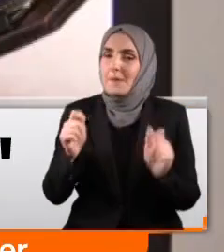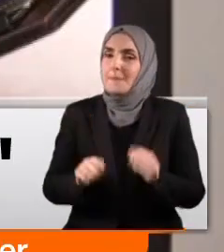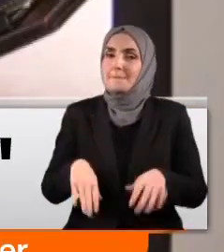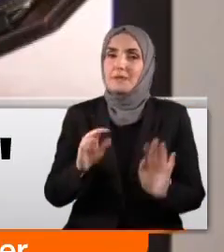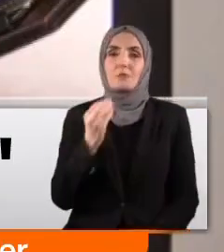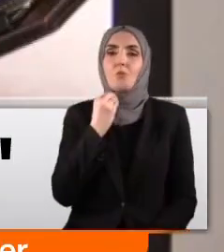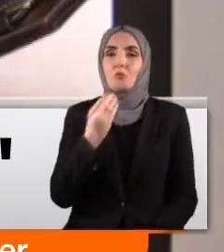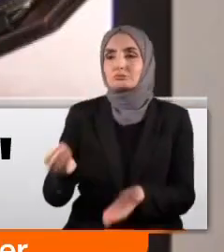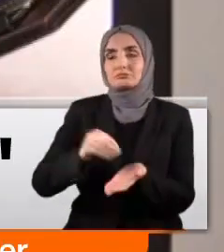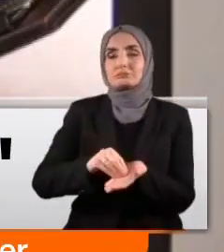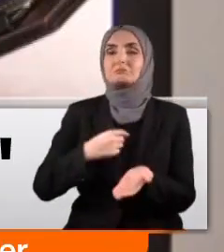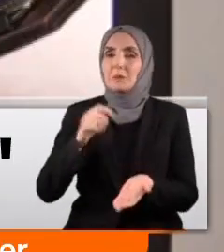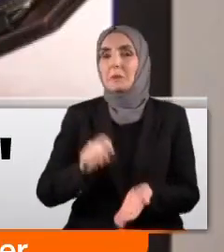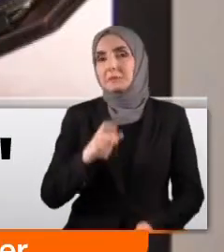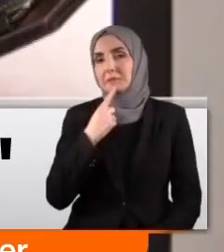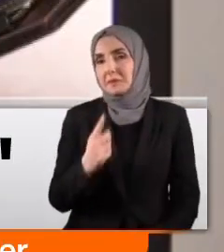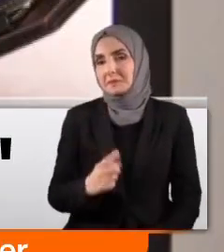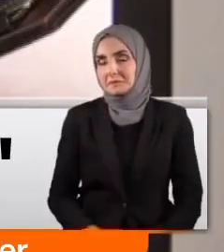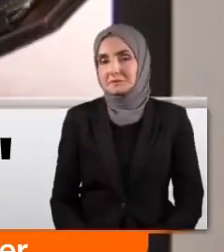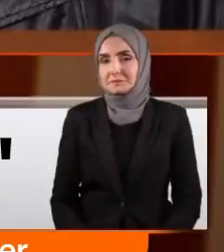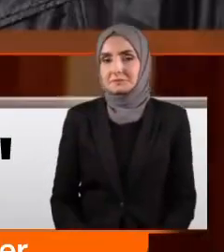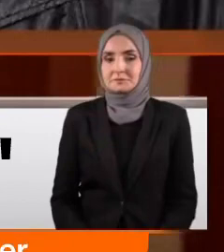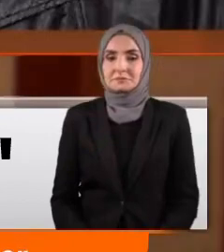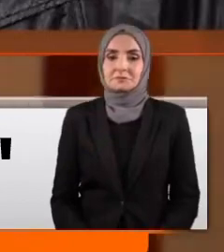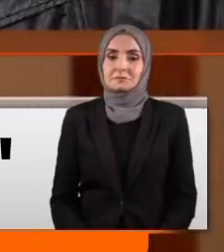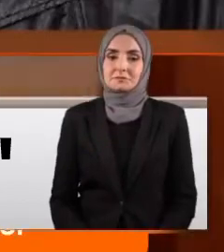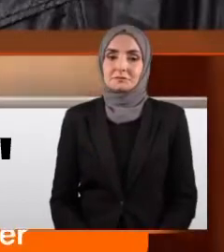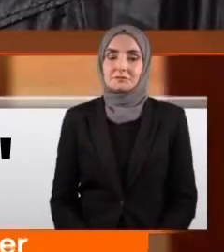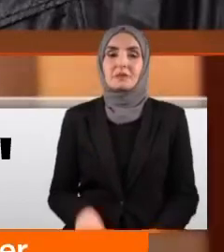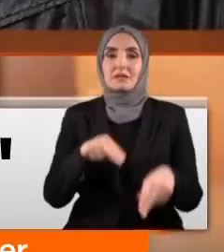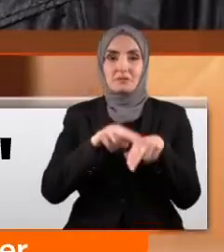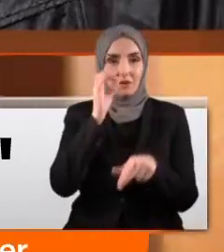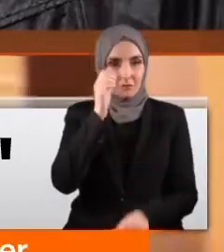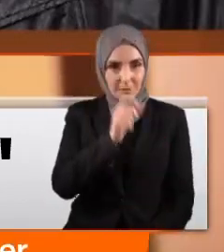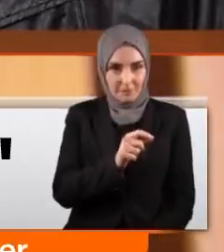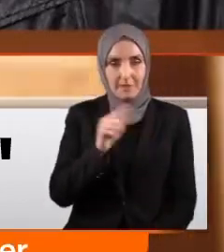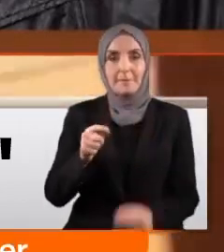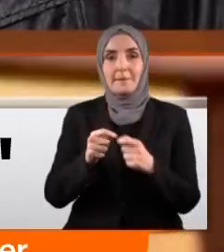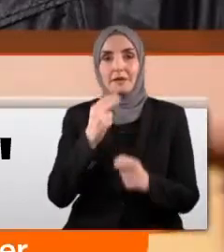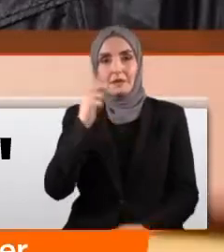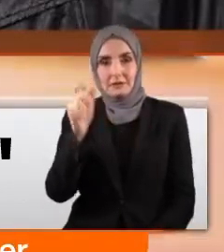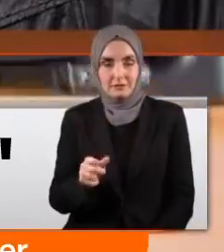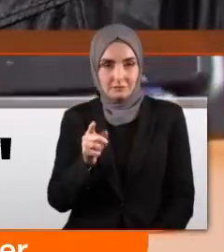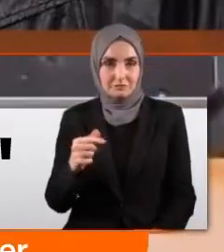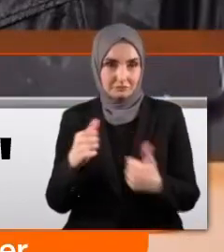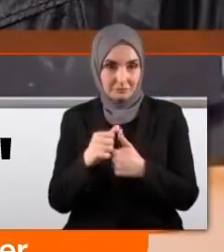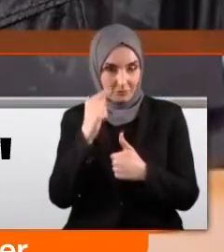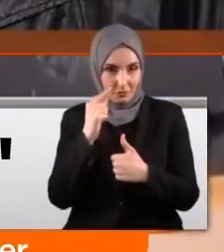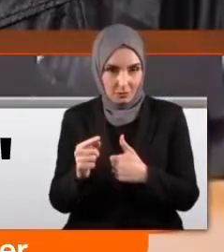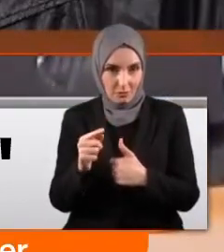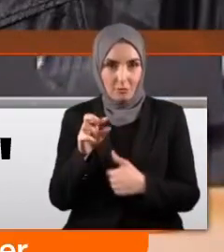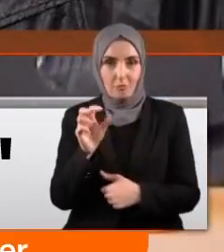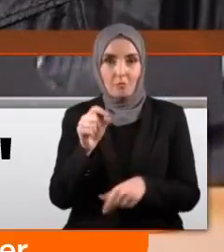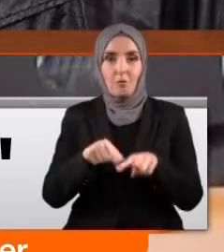dolandırmadan Bey Bilin bakalım ben ne yapıyorum Kıvanç Beril Talu çifti ponzi sistemiyle 150 milyonluk Vurgun